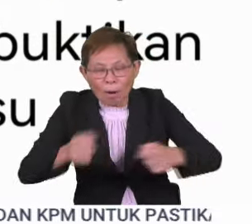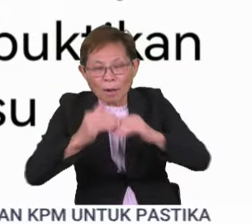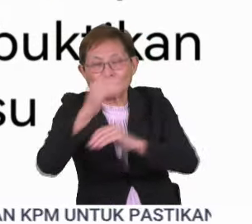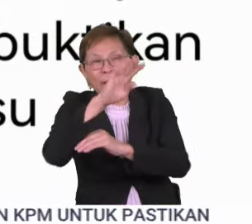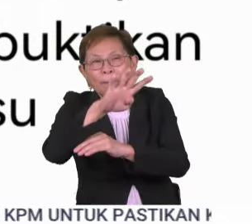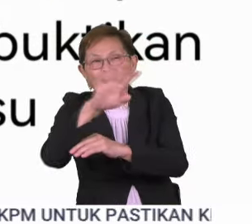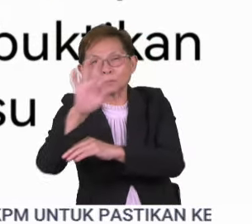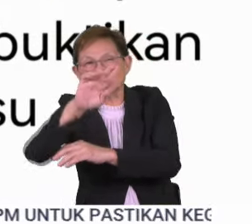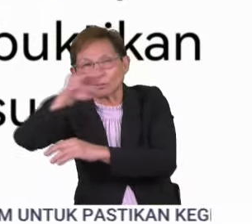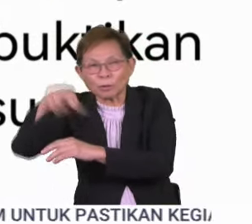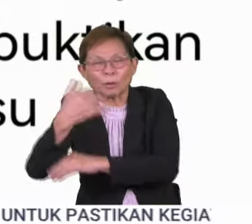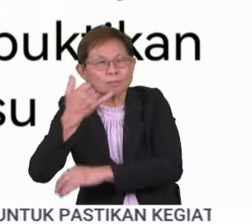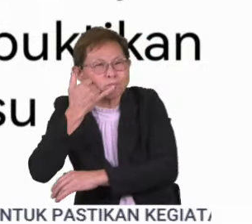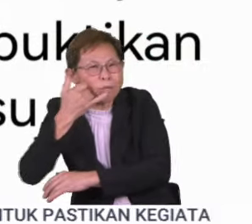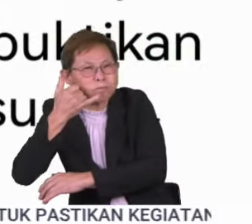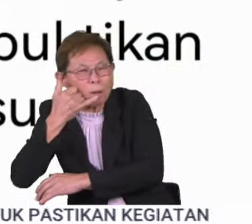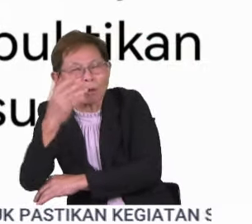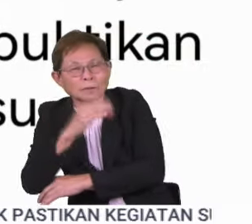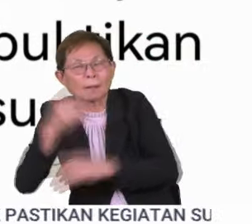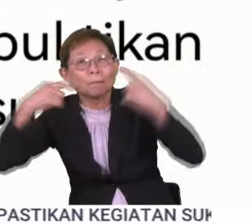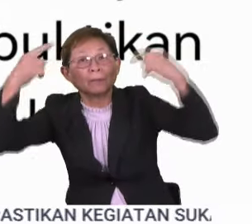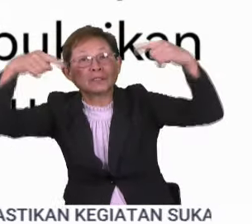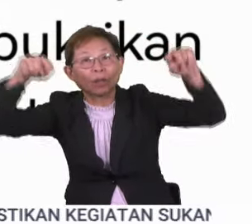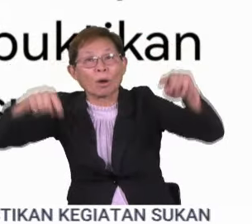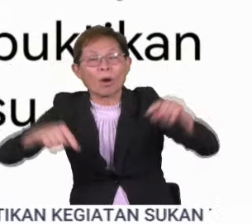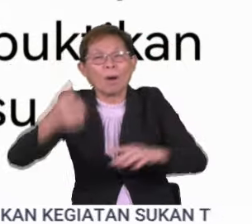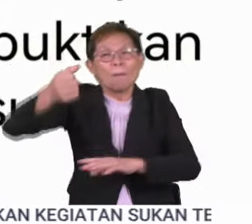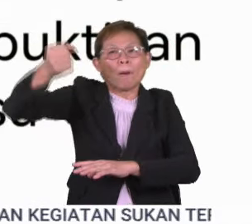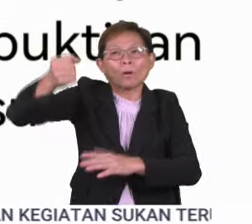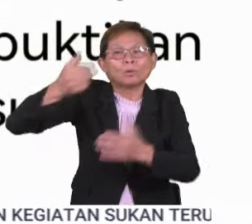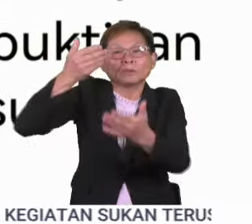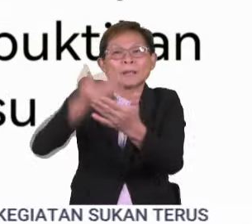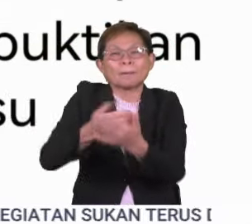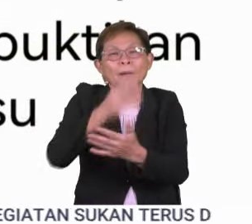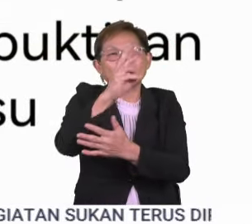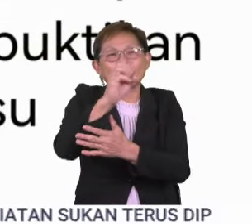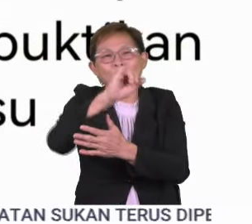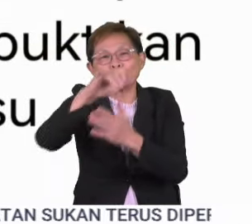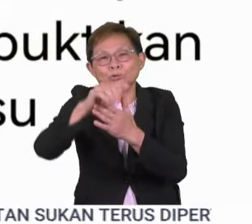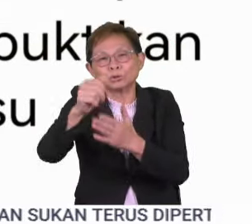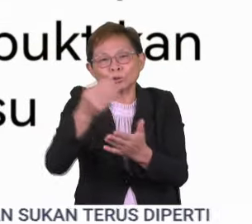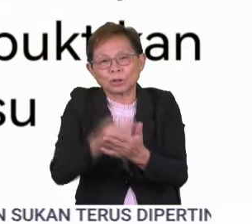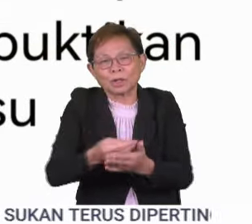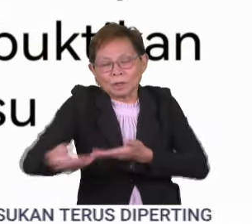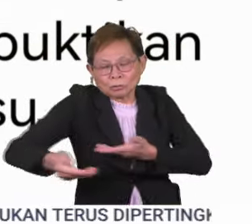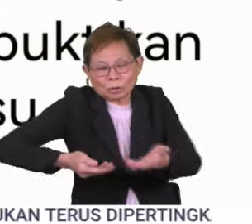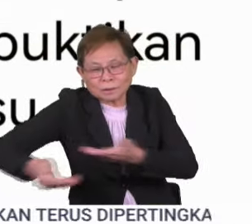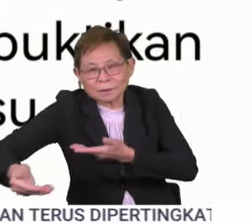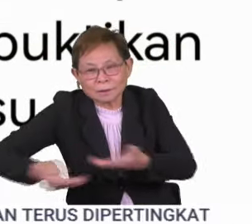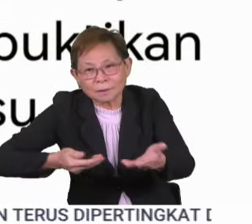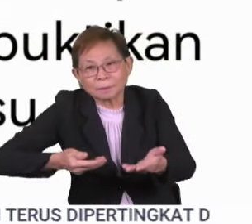49 r000 panggilan dan berjaya membeku sehingga r0 juta transaksi